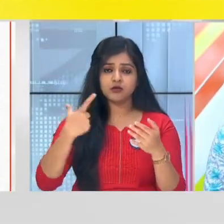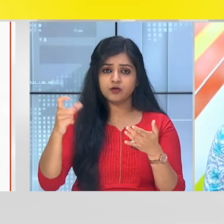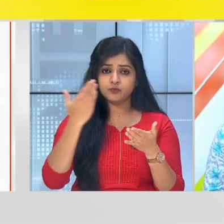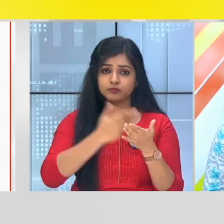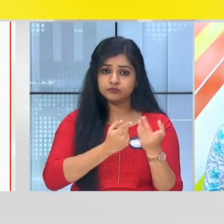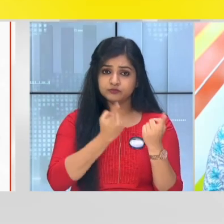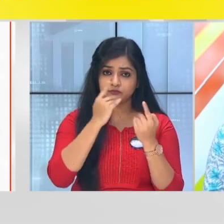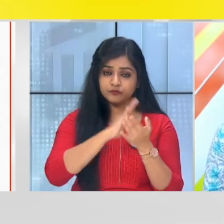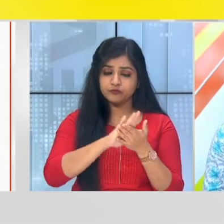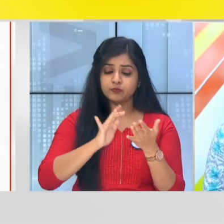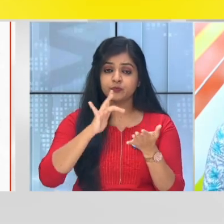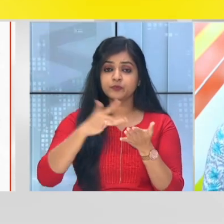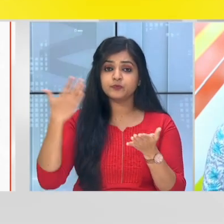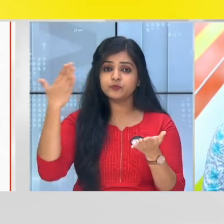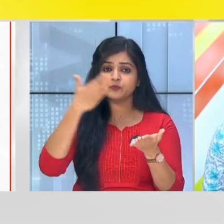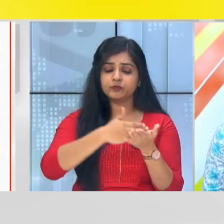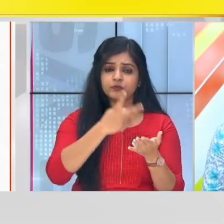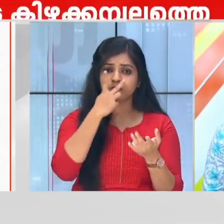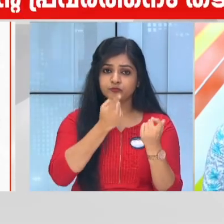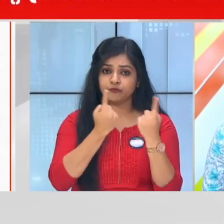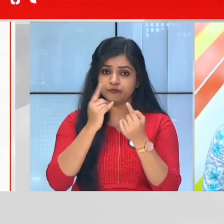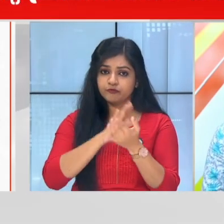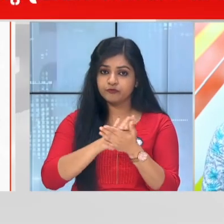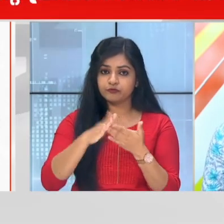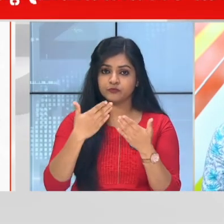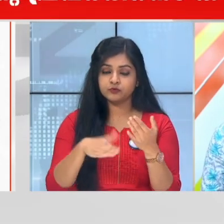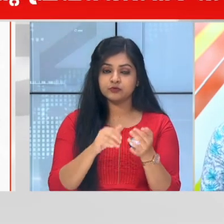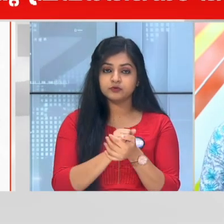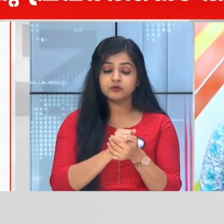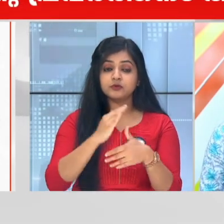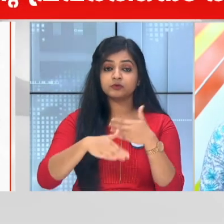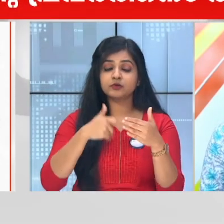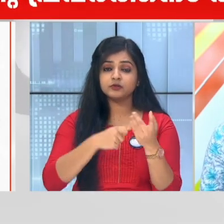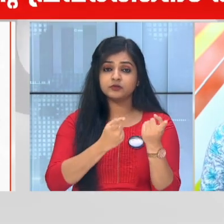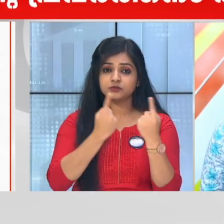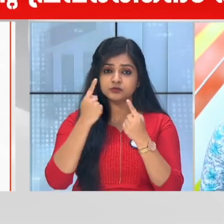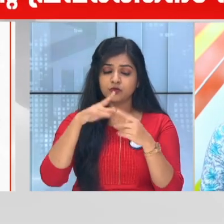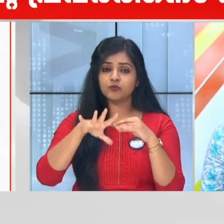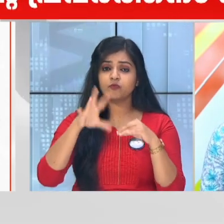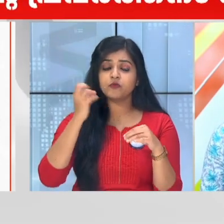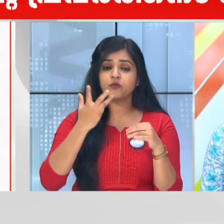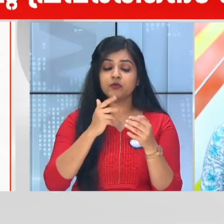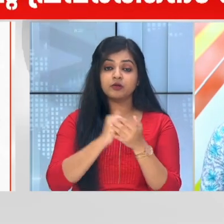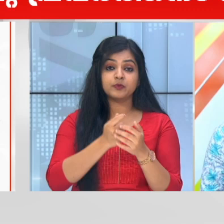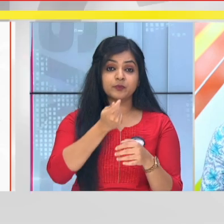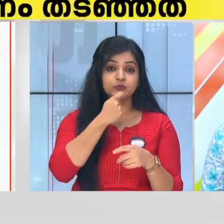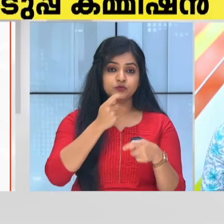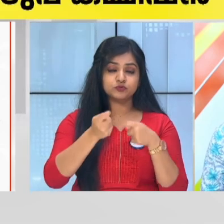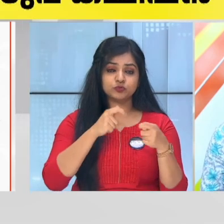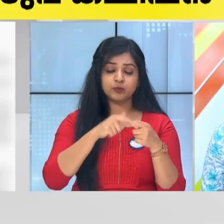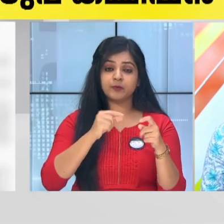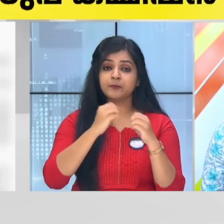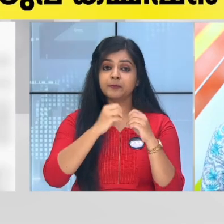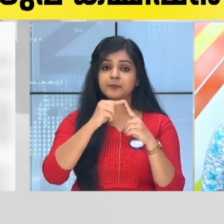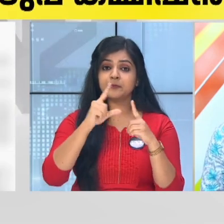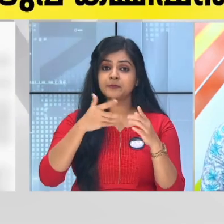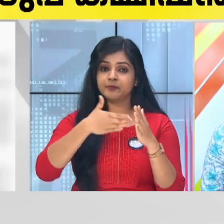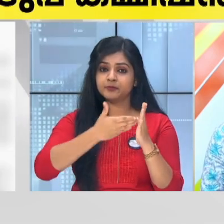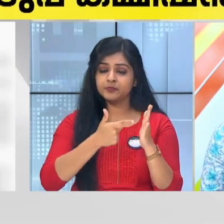സ്ഥലത്തെത്തി സ്ഥിതികൾ വിലയിരുത്തുകയും ചെയ്തിട്ടുണ്ടായിരുന്നു. അങ്ങനെ നടത്തിയ പരിശോധനയിൽ ഈ മെഡിക്കൽ സ്റ്റോറിന്റെ ബില്ലിലും ഒപ്പം തന്നെ മെഡിക്കൽ